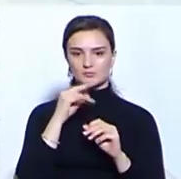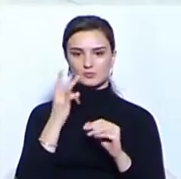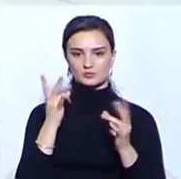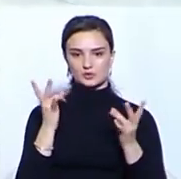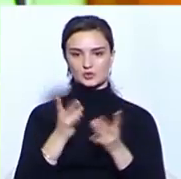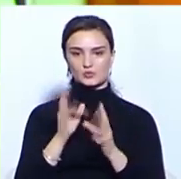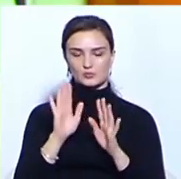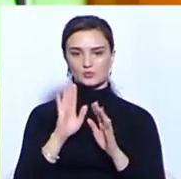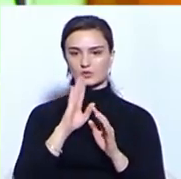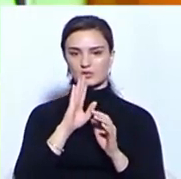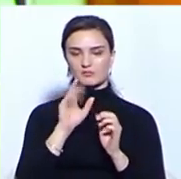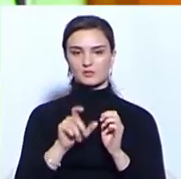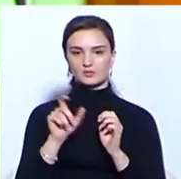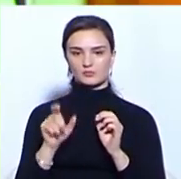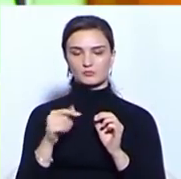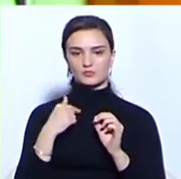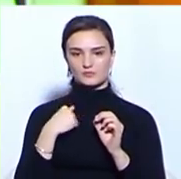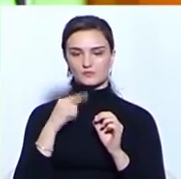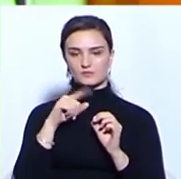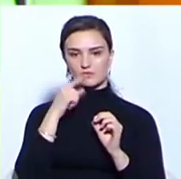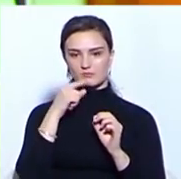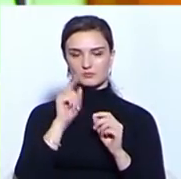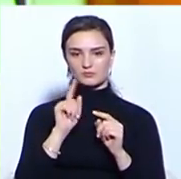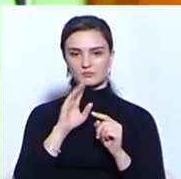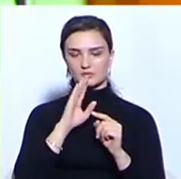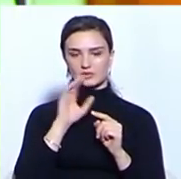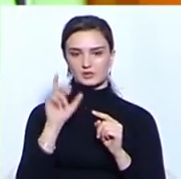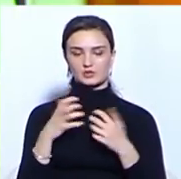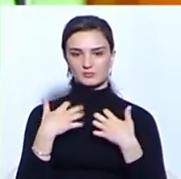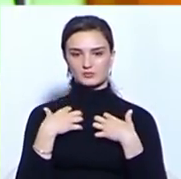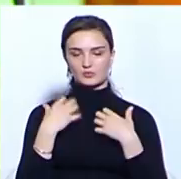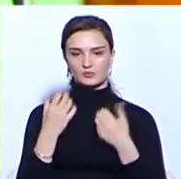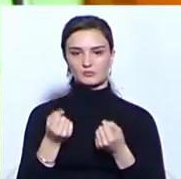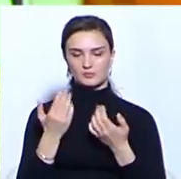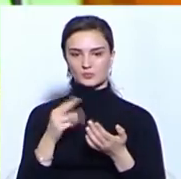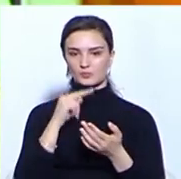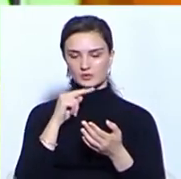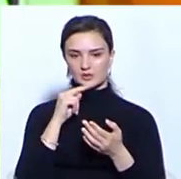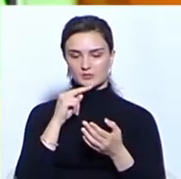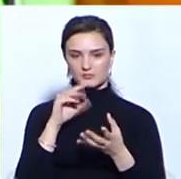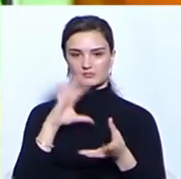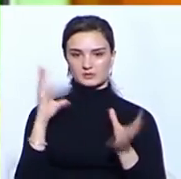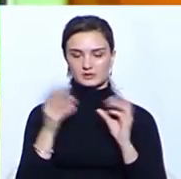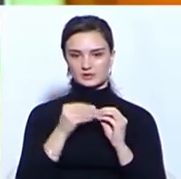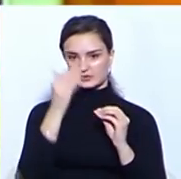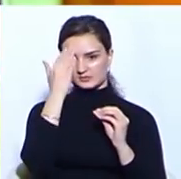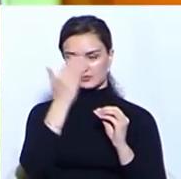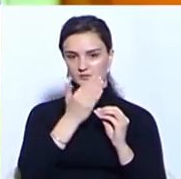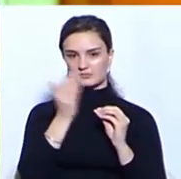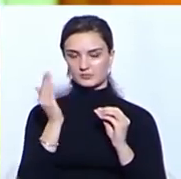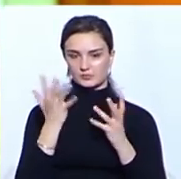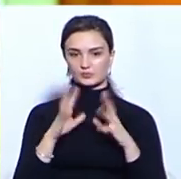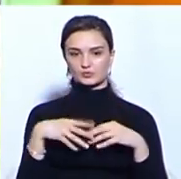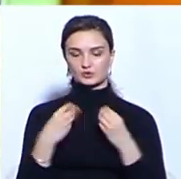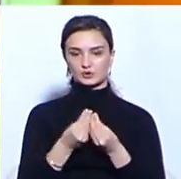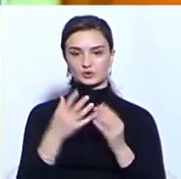გაამახვილონ მხოლოდ ქალბატონებმა. ჩვენ გულისხმობთ იმას, რომ ქალის ჯანმრთელობის მიმართ ყურადღება მართებს მთელ საზოგადოებას და თუ